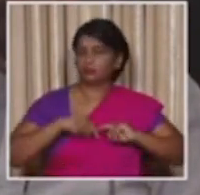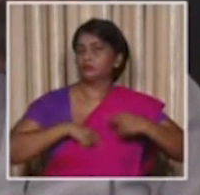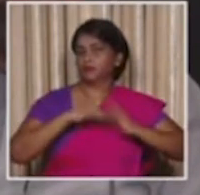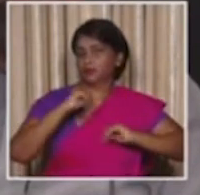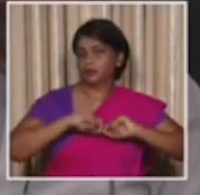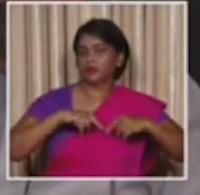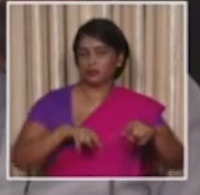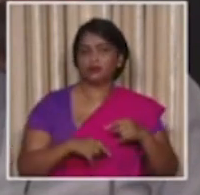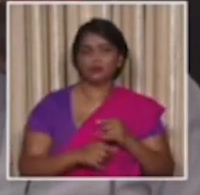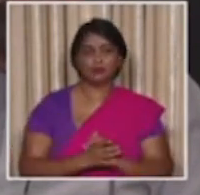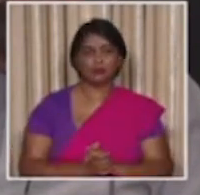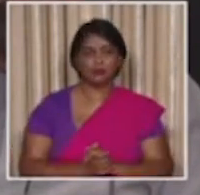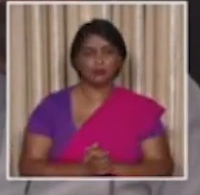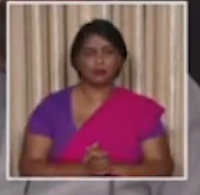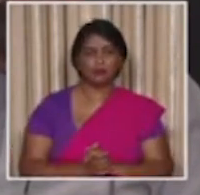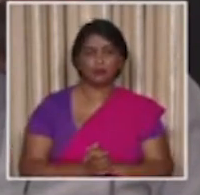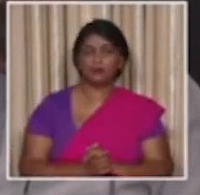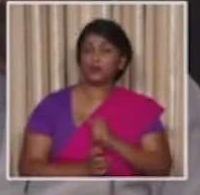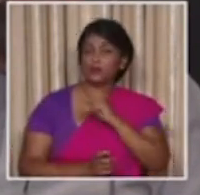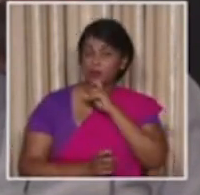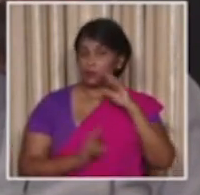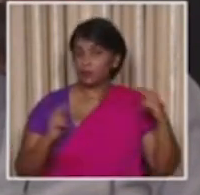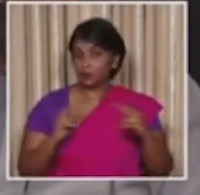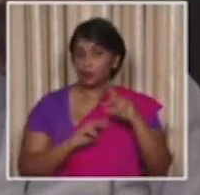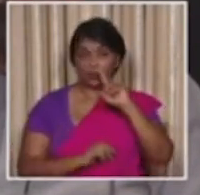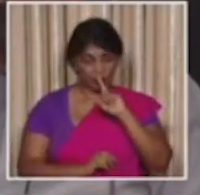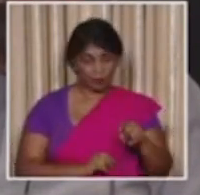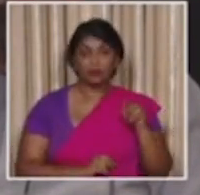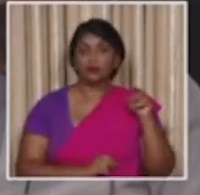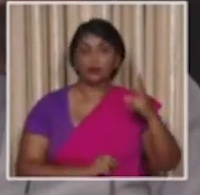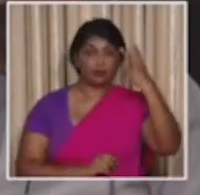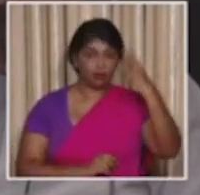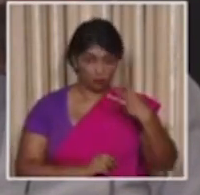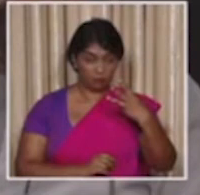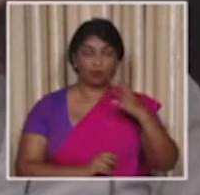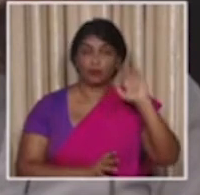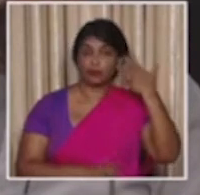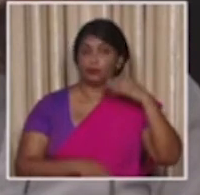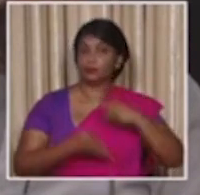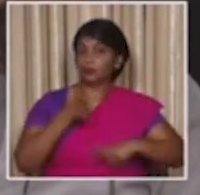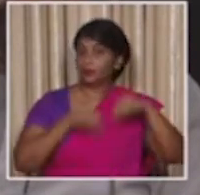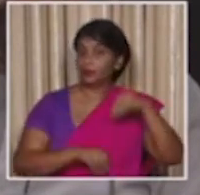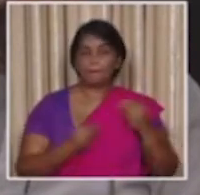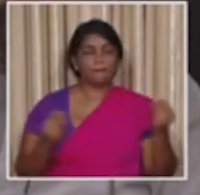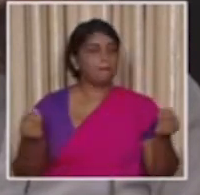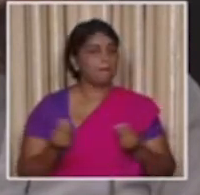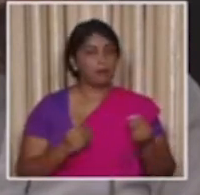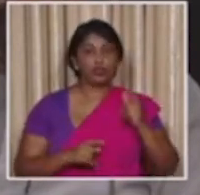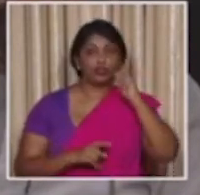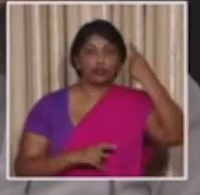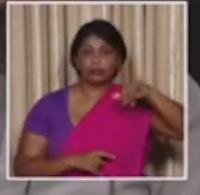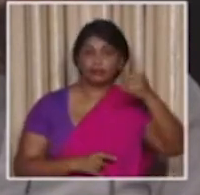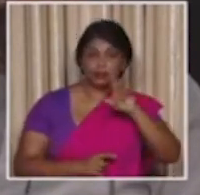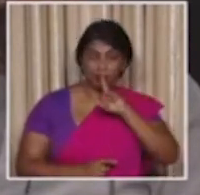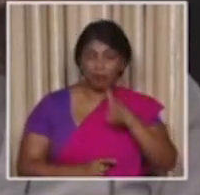ක්‍රියාපටිපාටිය. ඊළඟට ශ්‍රේෂ්ඨාධිකරණය කිව්වොත් මේක 3/2 විශේෂ ඡන්දයක් විතරක් මදි. ජනමත